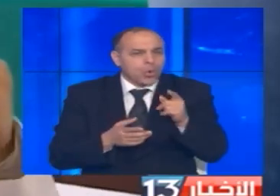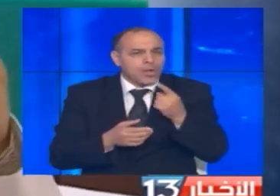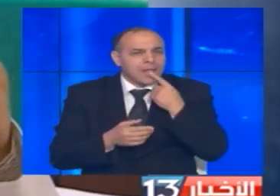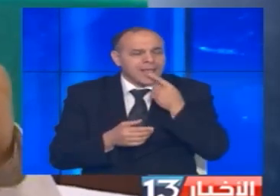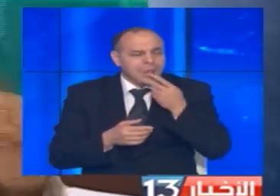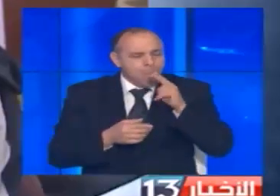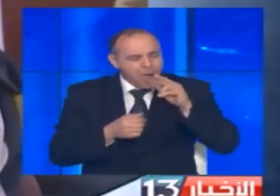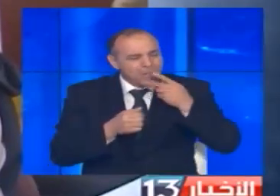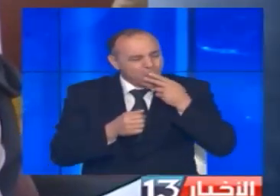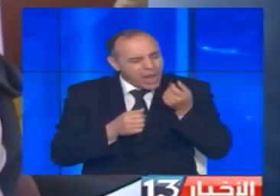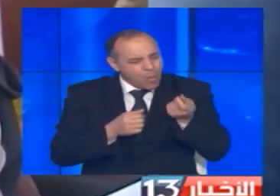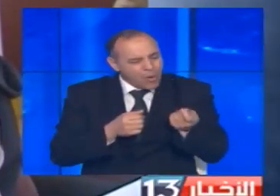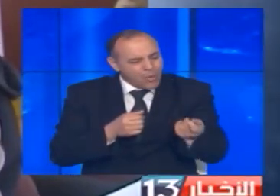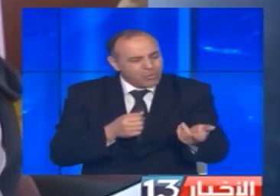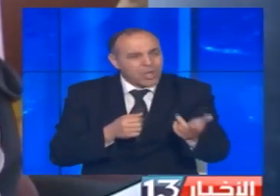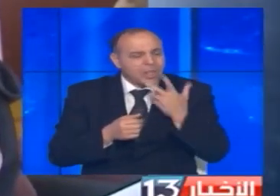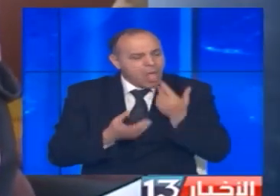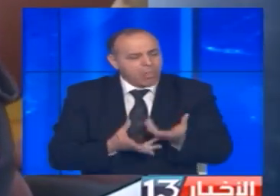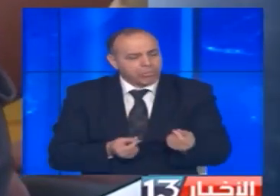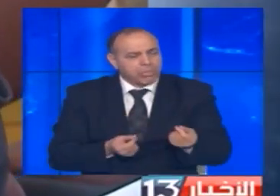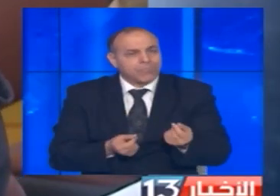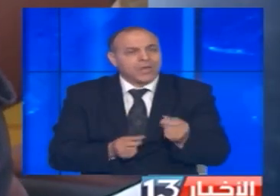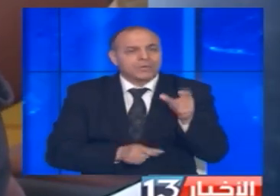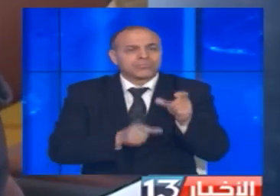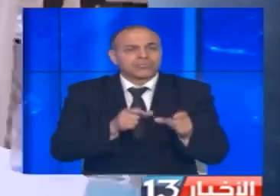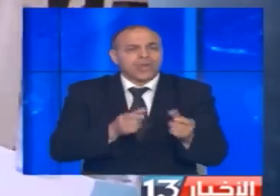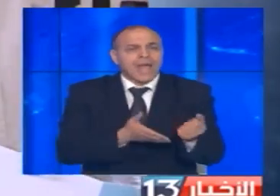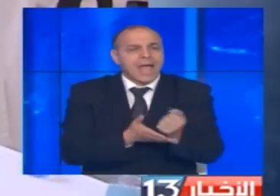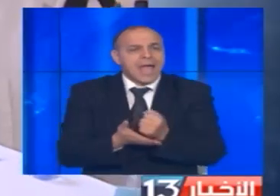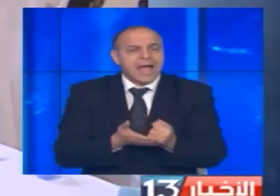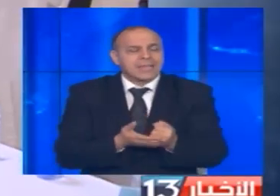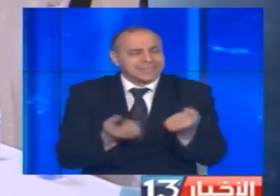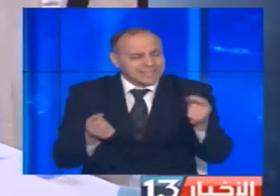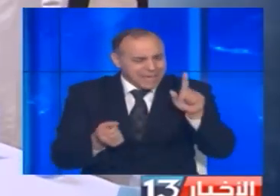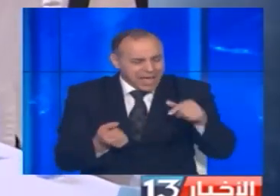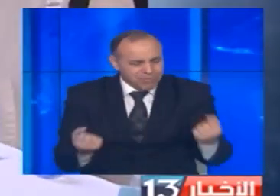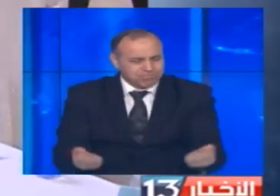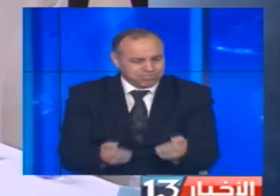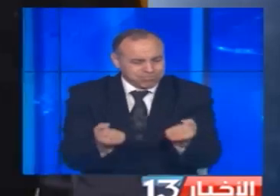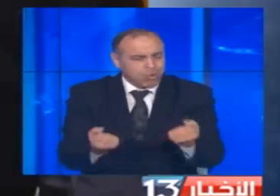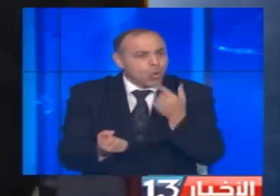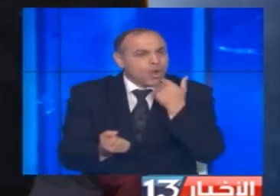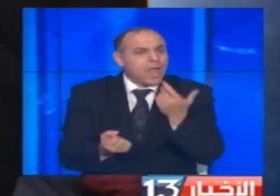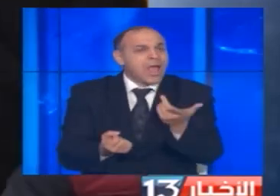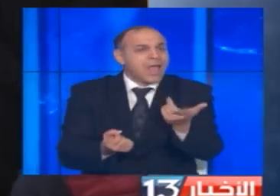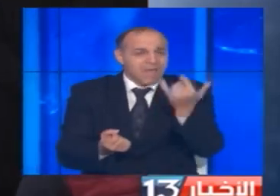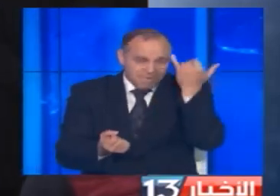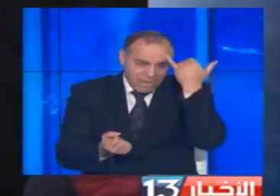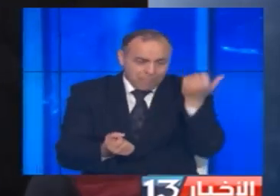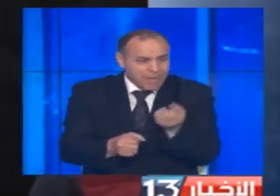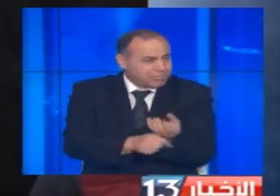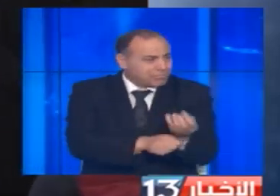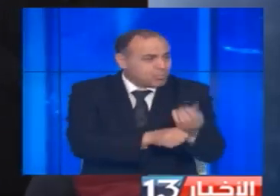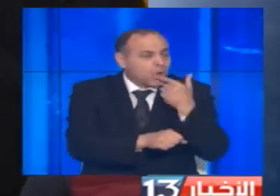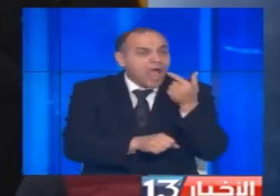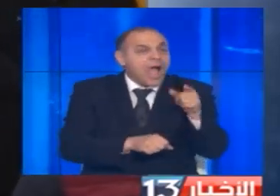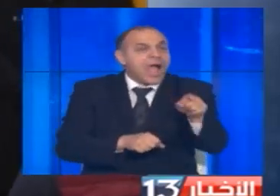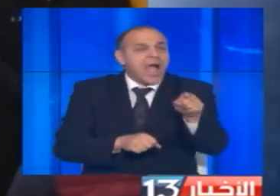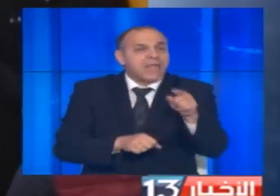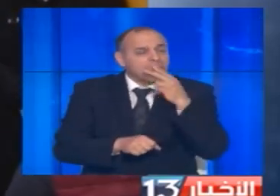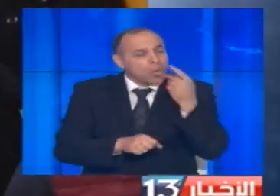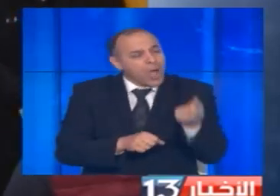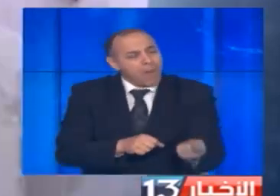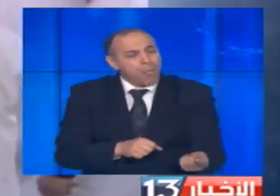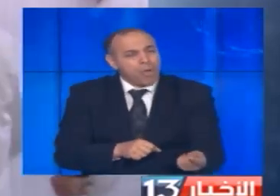يقلل اكثر. عدد من المدخنين المنتفعين بخدمات اليوم التحسيسي اكدوا اهميه هذه البادره في مساعدتهم على الاقلاع